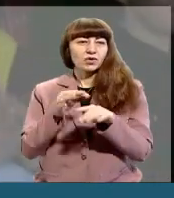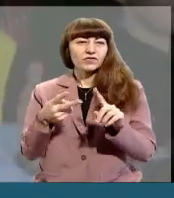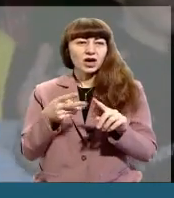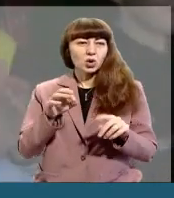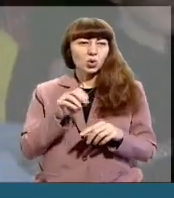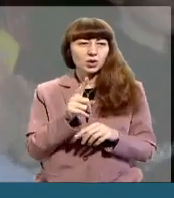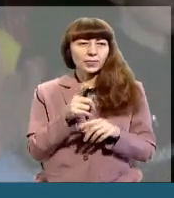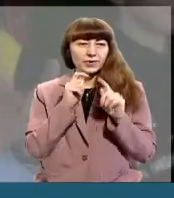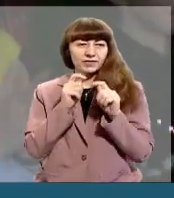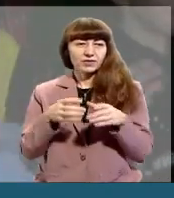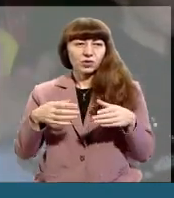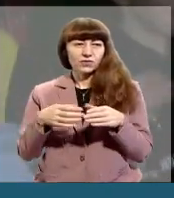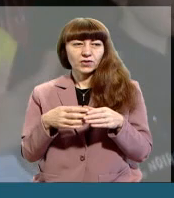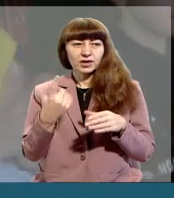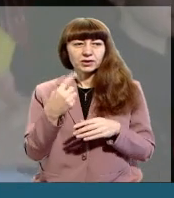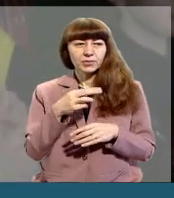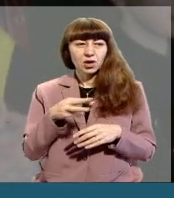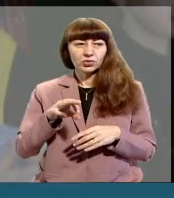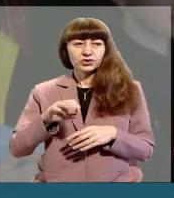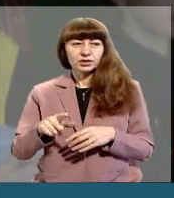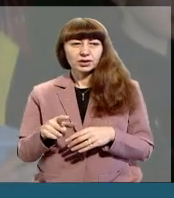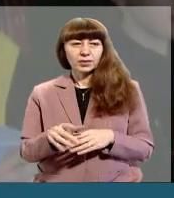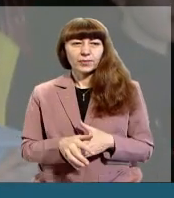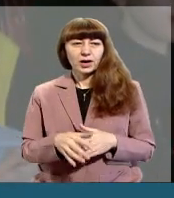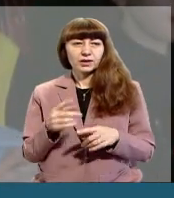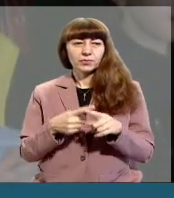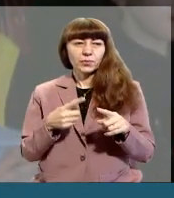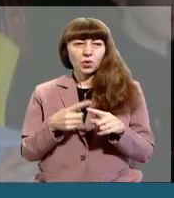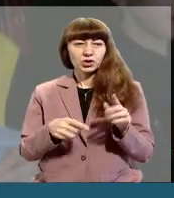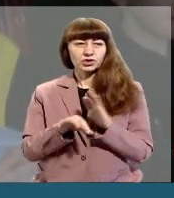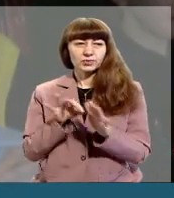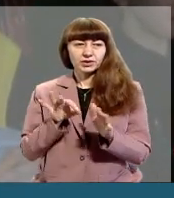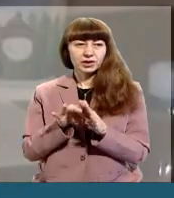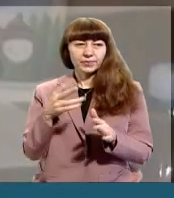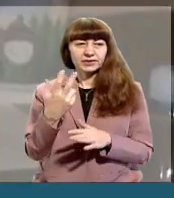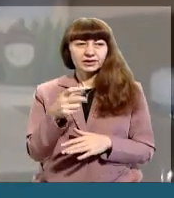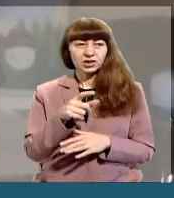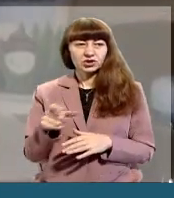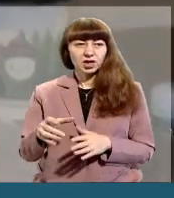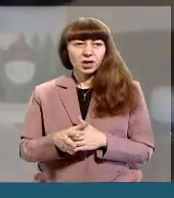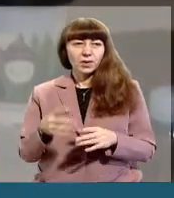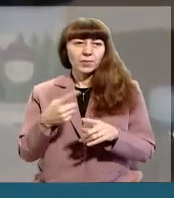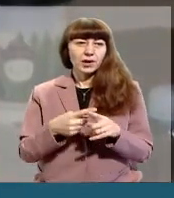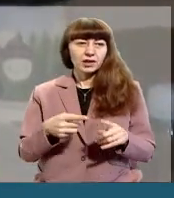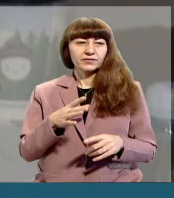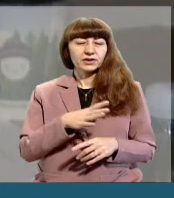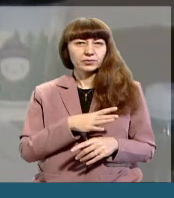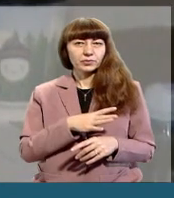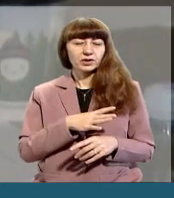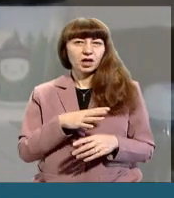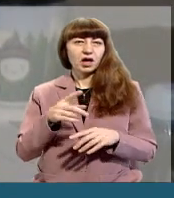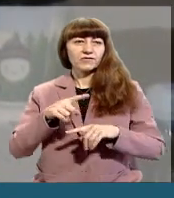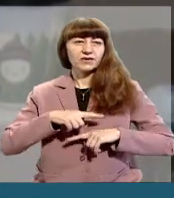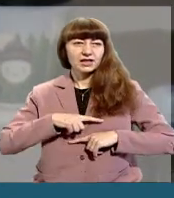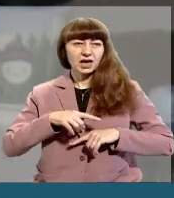Іріктеу кезеңіне 300-ден аса өнерпаз қатысып, тең жартысы финалдық кезеңге өтіпті. Олар 16-23 және 24-35